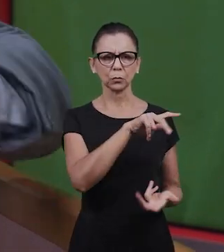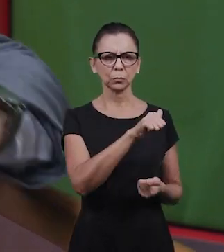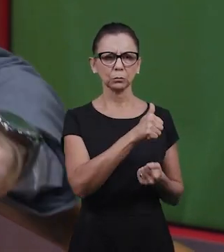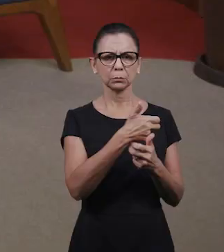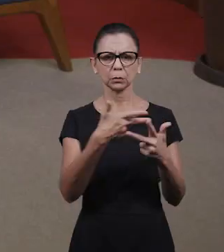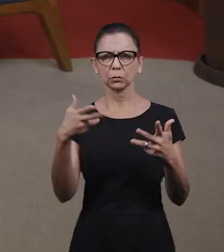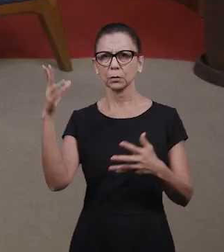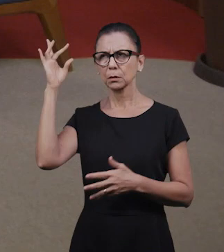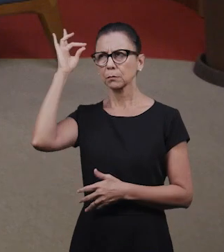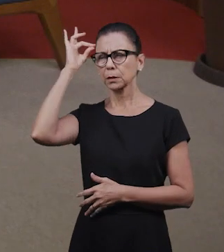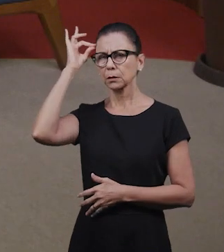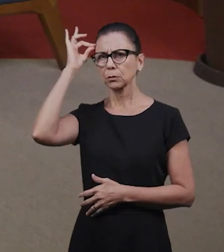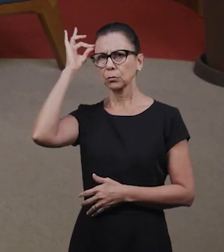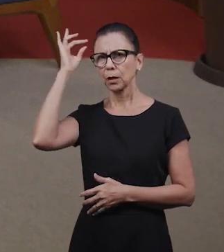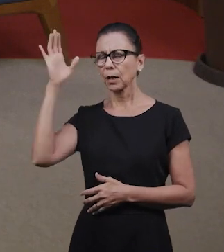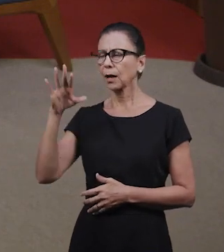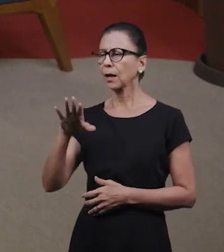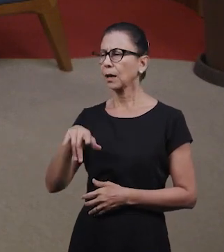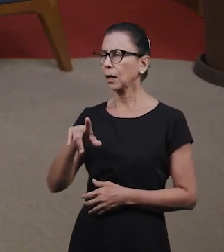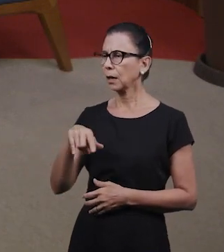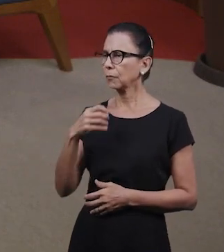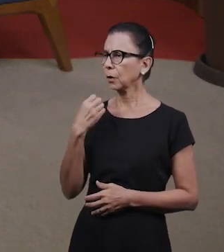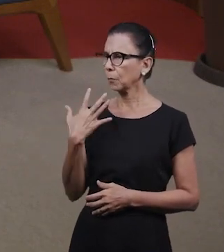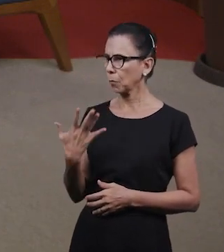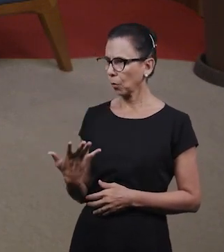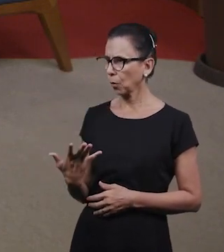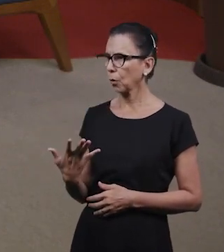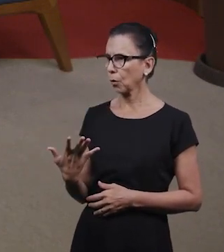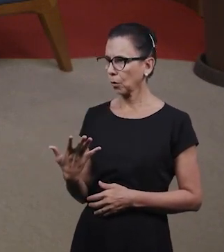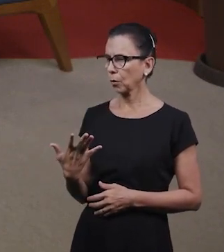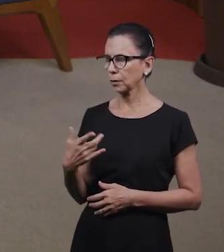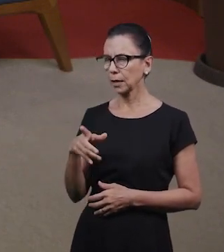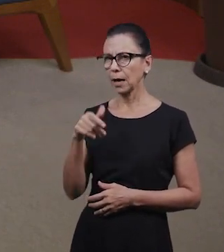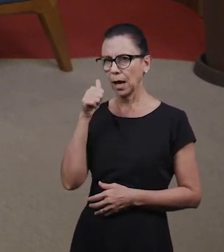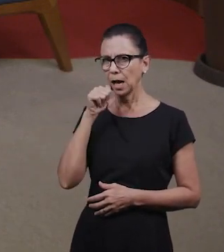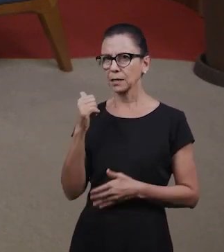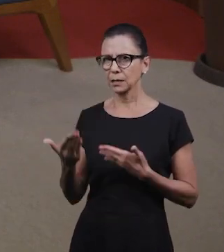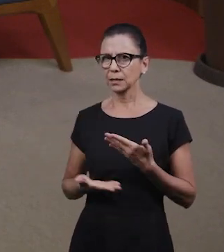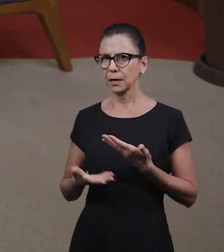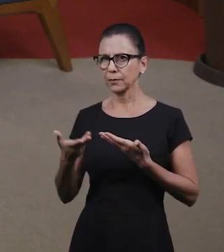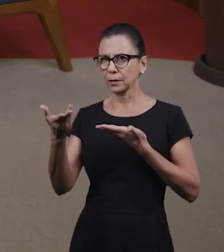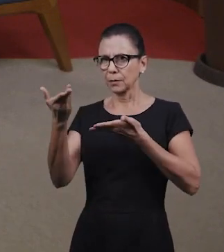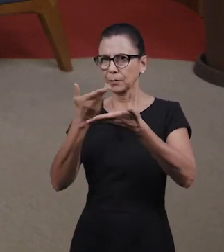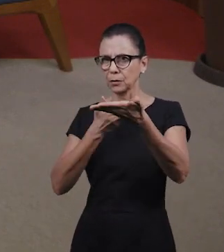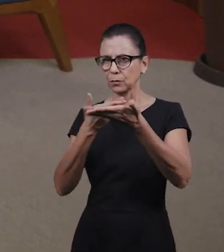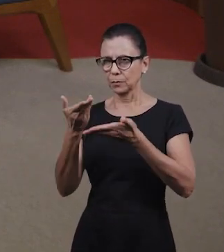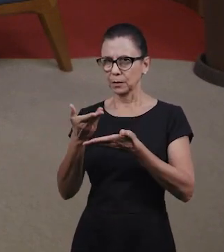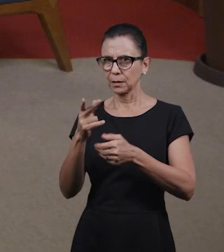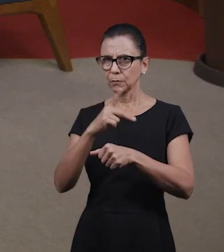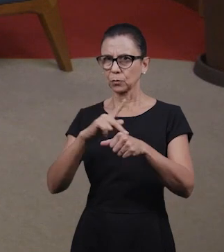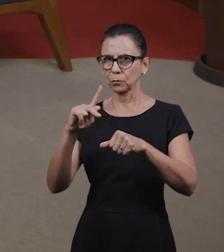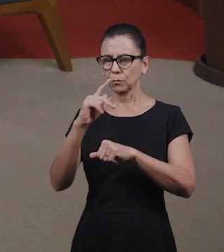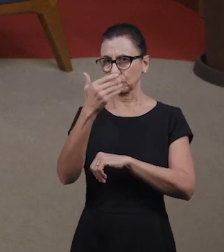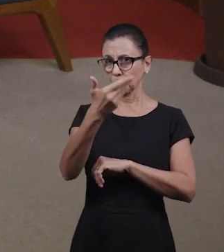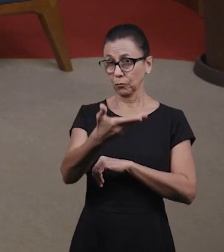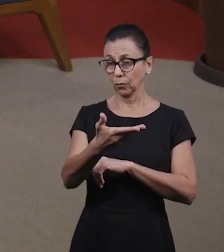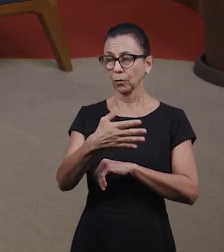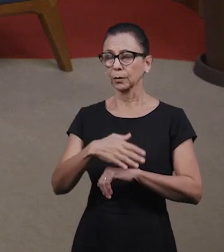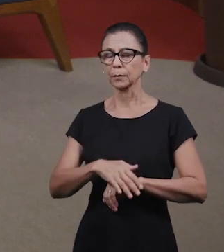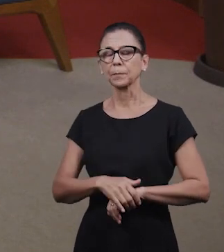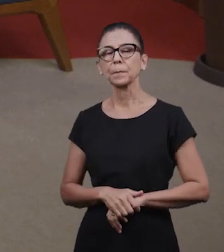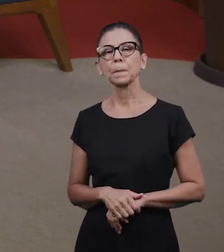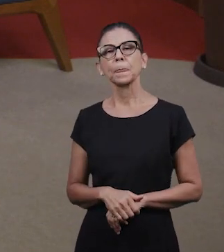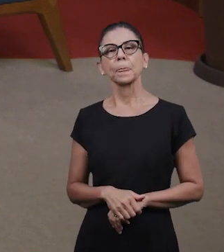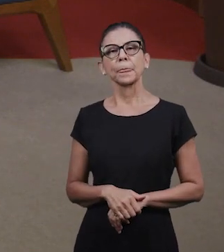terre et aux choses spirituelles. Ça a été donc l'abordage de notre sœur de l'Irlande,